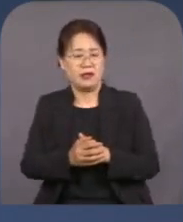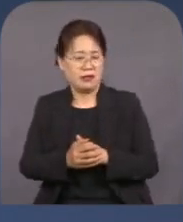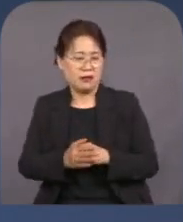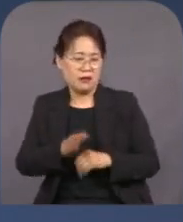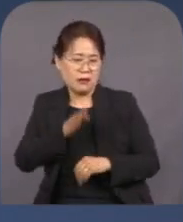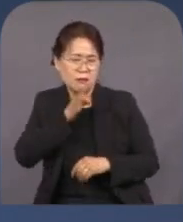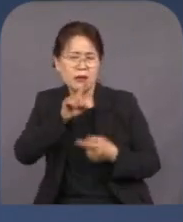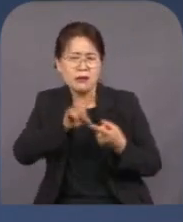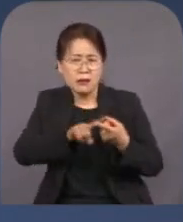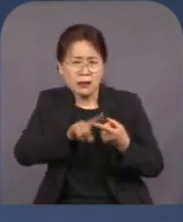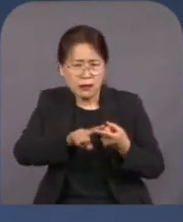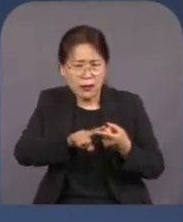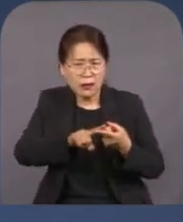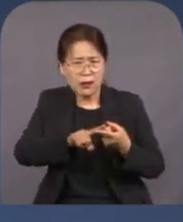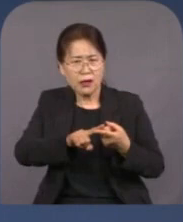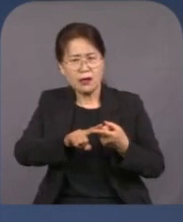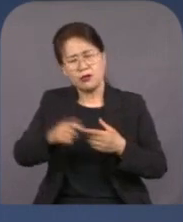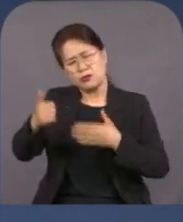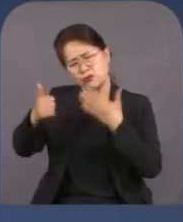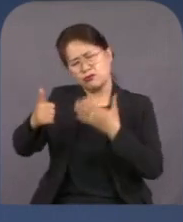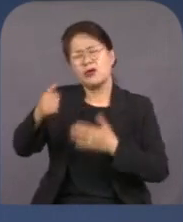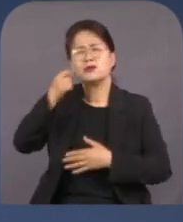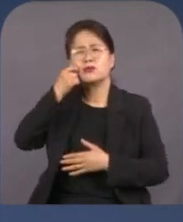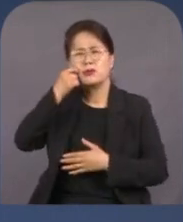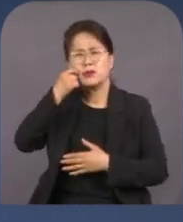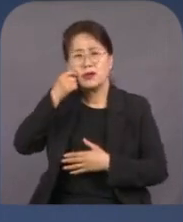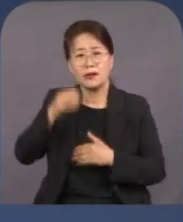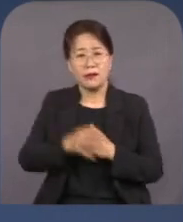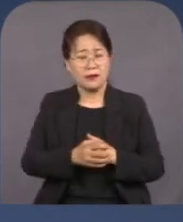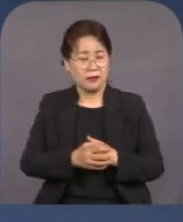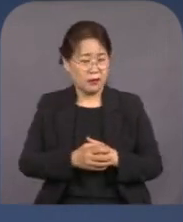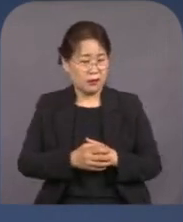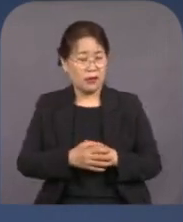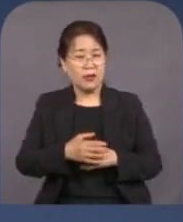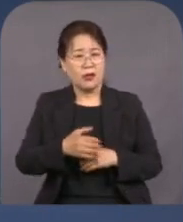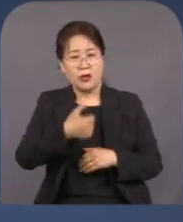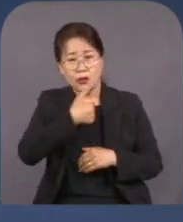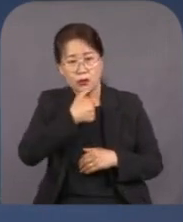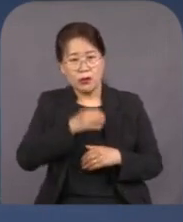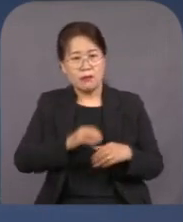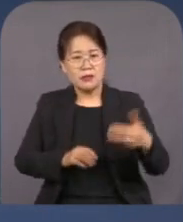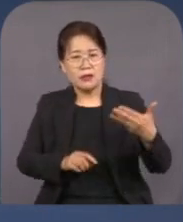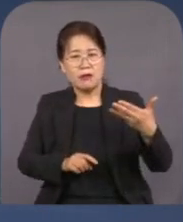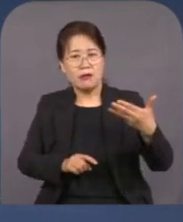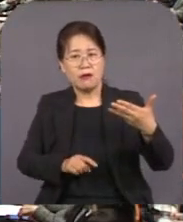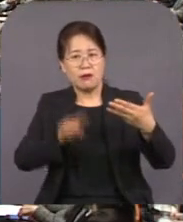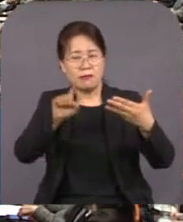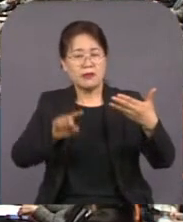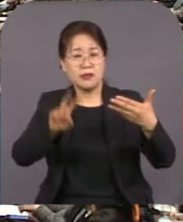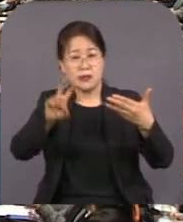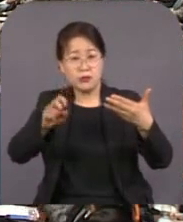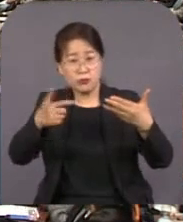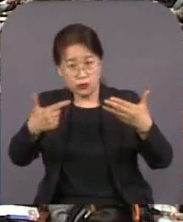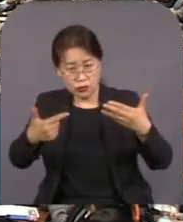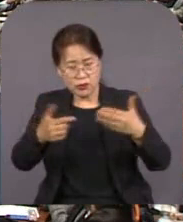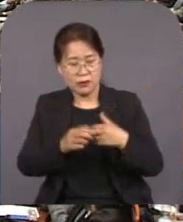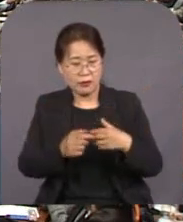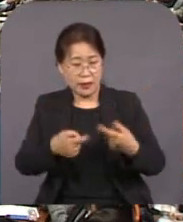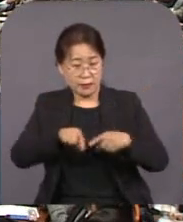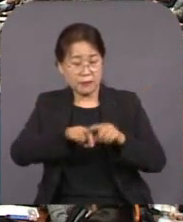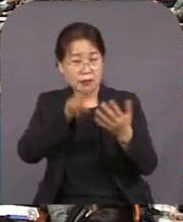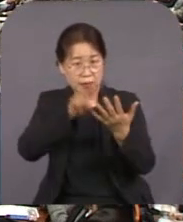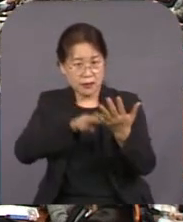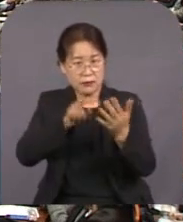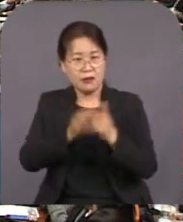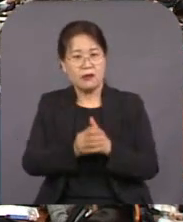구해야 할 것을 구하지 못한다는 거예요 자 로마서 8장 26절의 말씀을 우리 함께 읽겠습니다 다